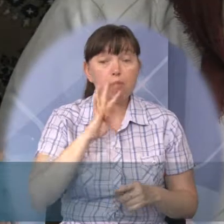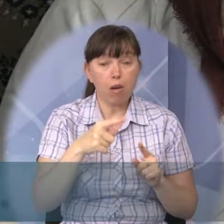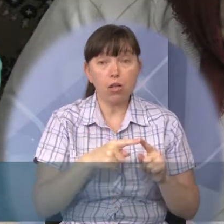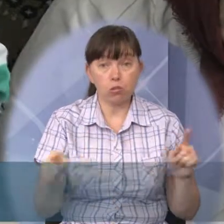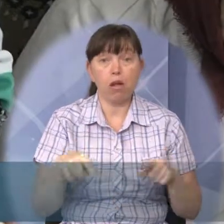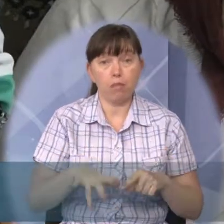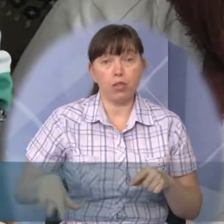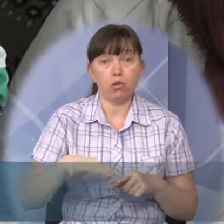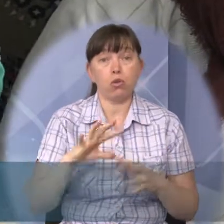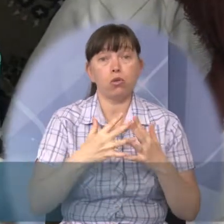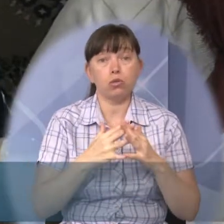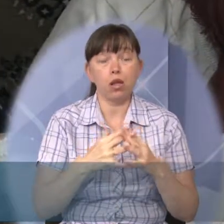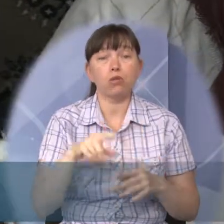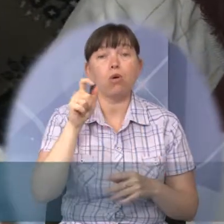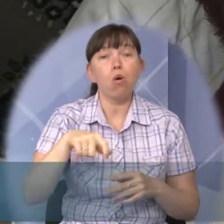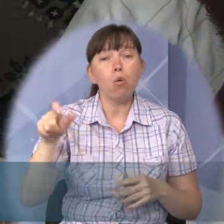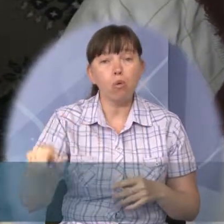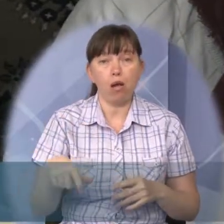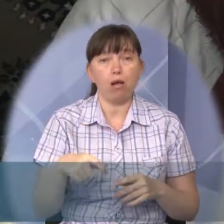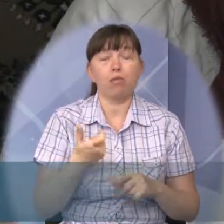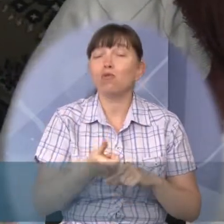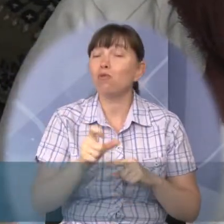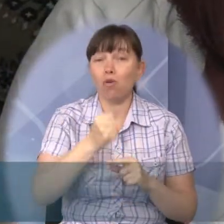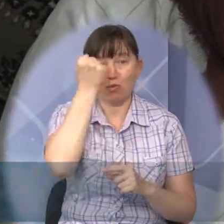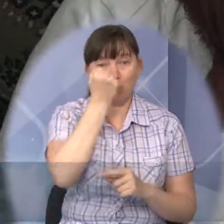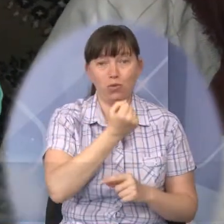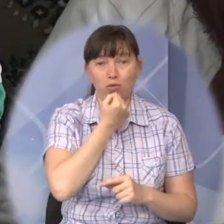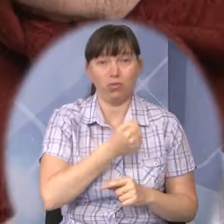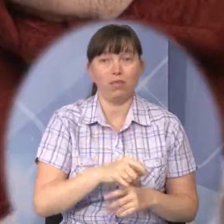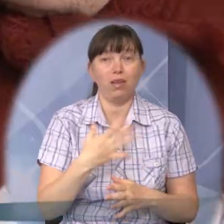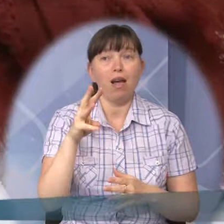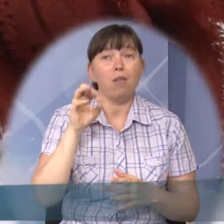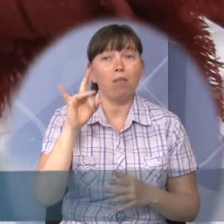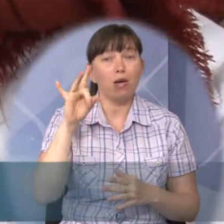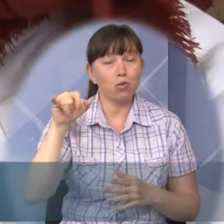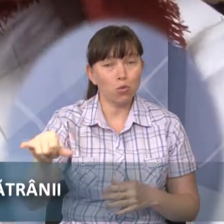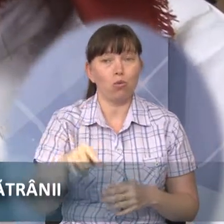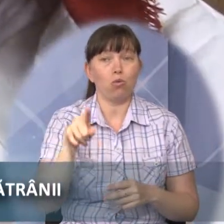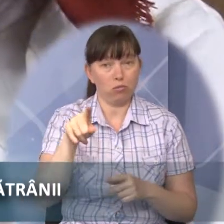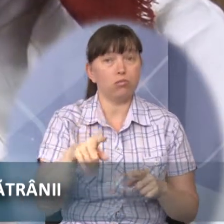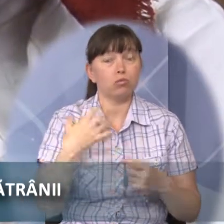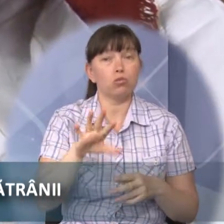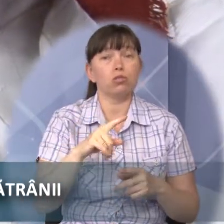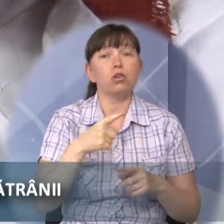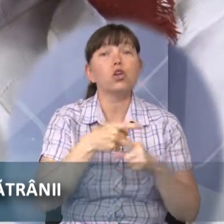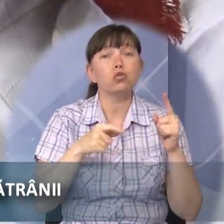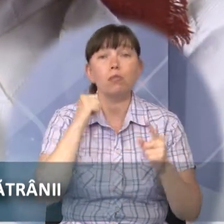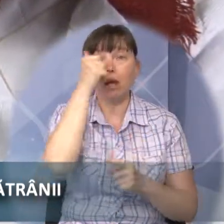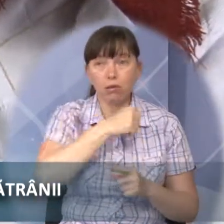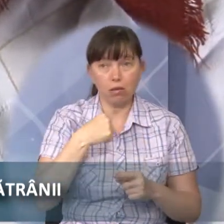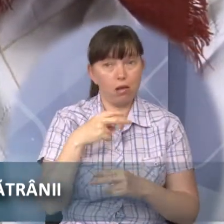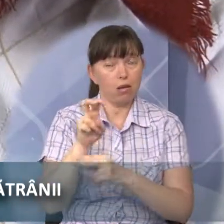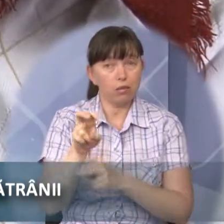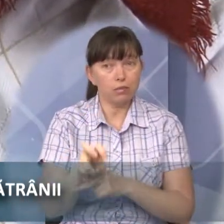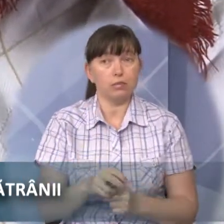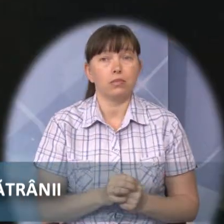acum e de 4 ani la teritoria satului. Oamenii în tate sunt foarte mulțumiți. Doamna Florica Marcu la noi e beneficiară de acum de o jumătate